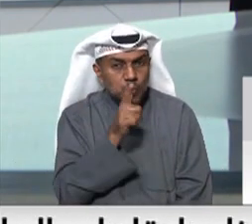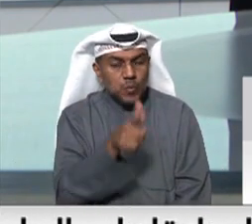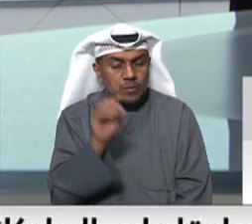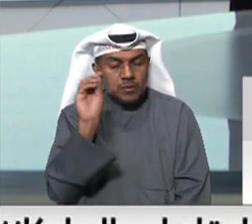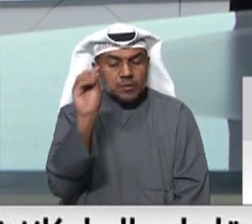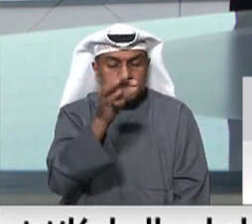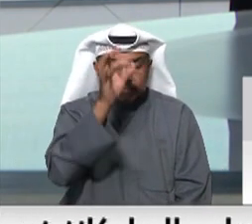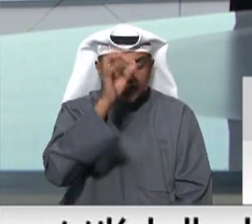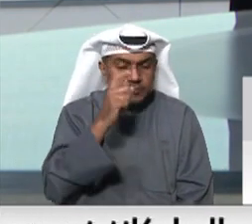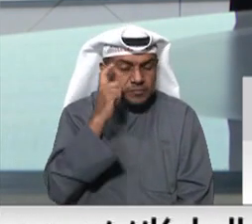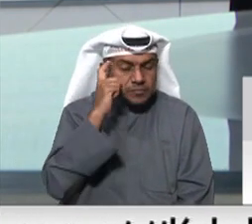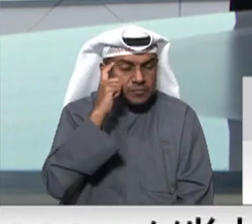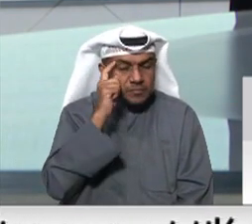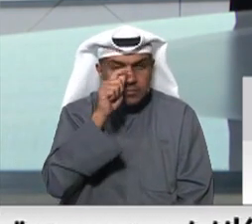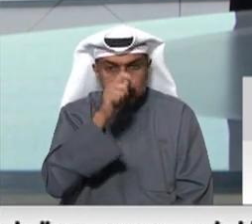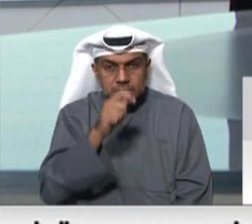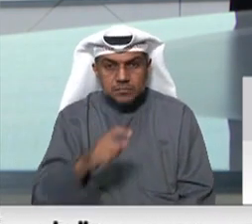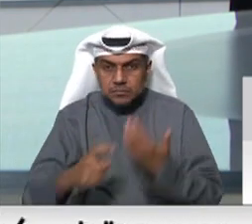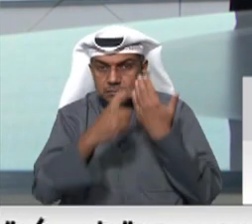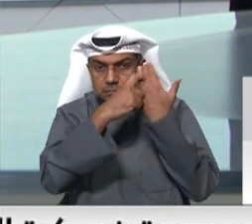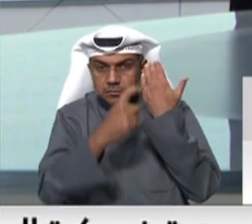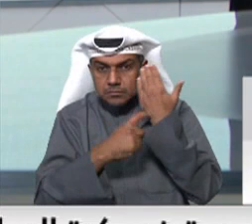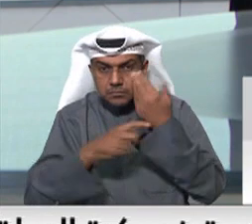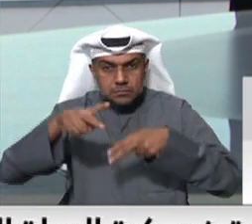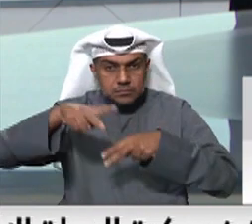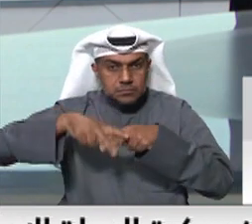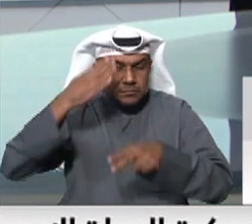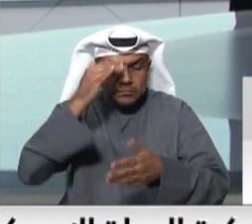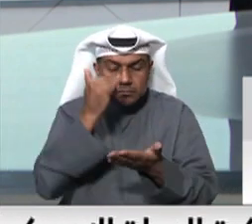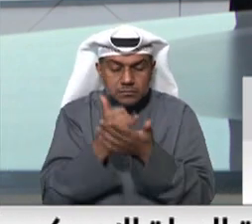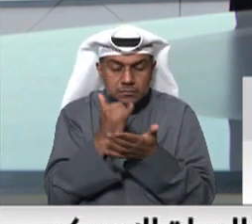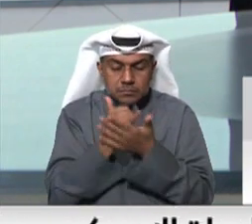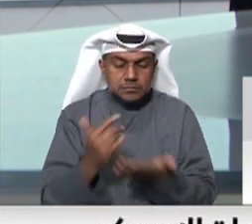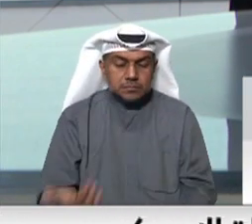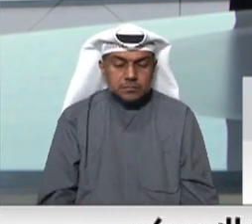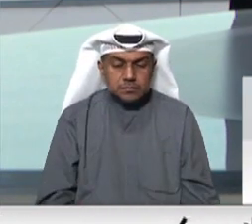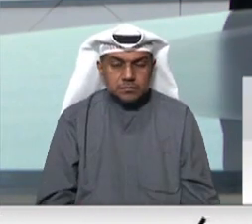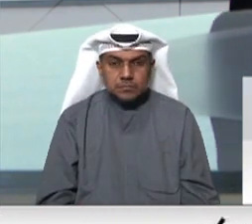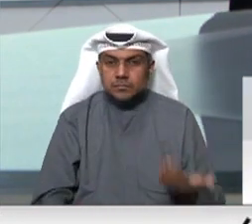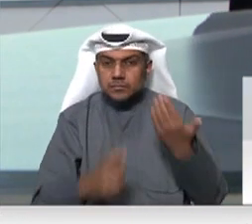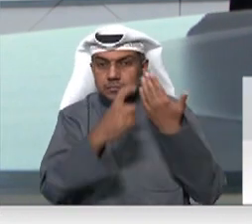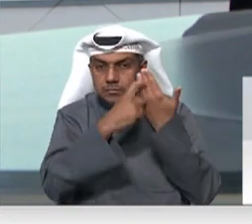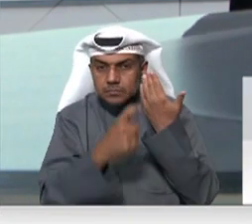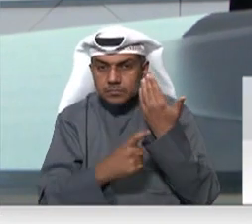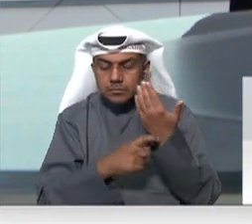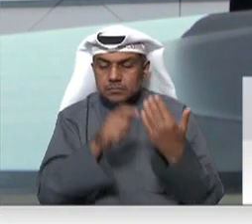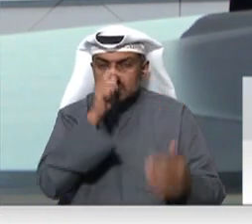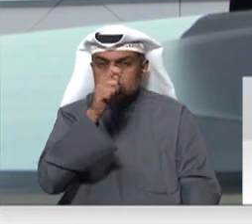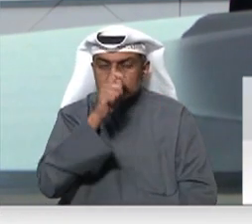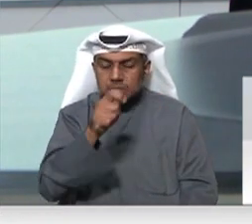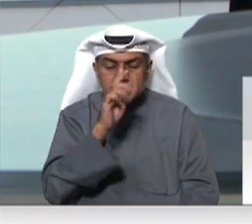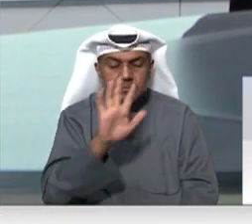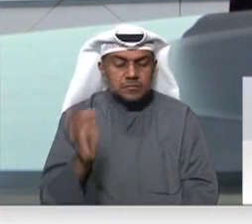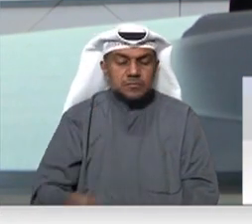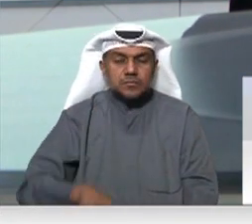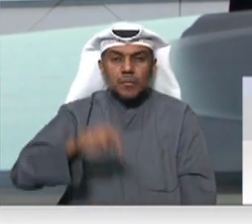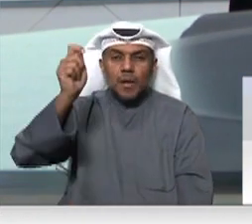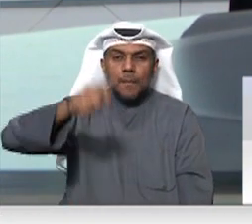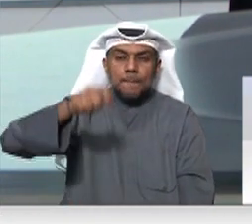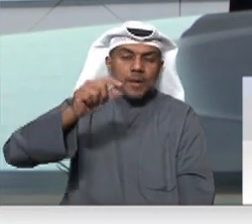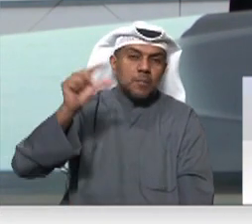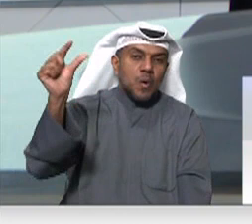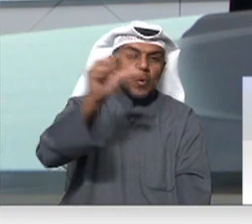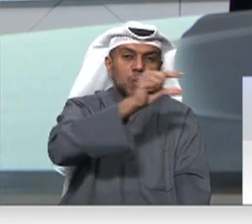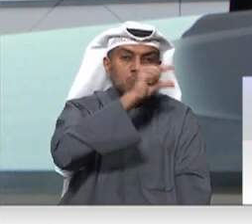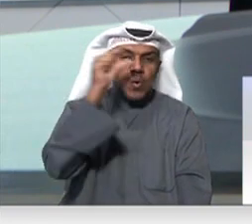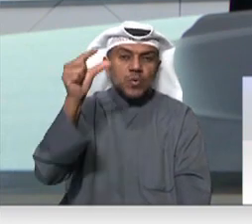الانتهاكات الموثقه منذ بد الكيان المحتل عدوانه على غزه والى ضروره اسراع المحكمه الجنائيه الدوليه